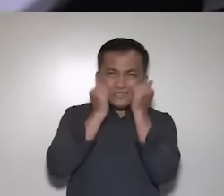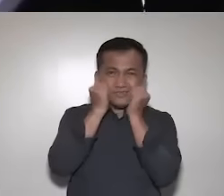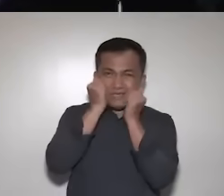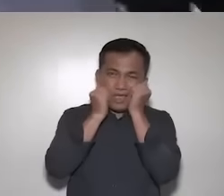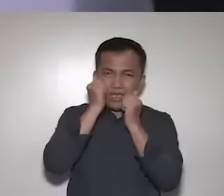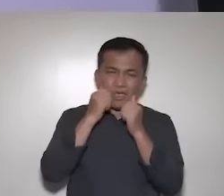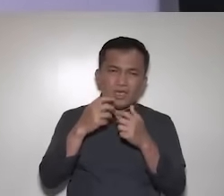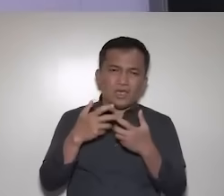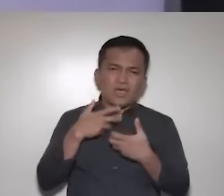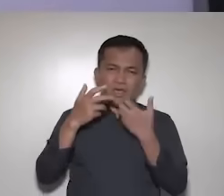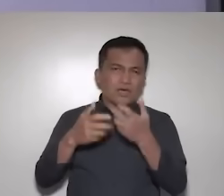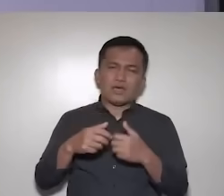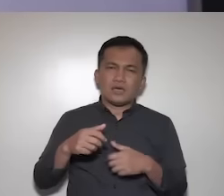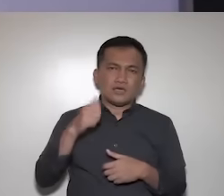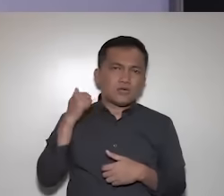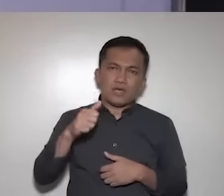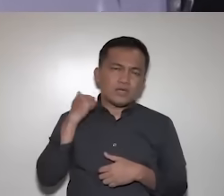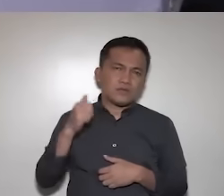Ayaw ko.